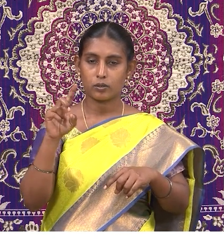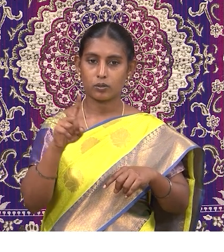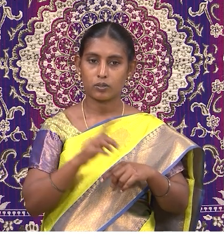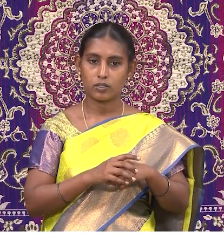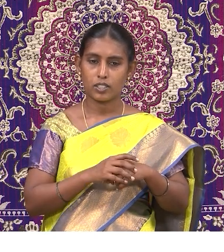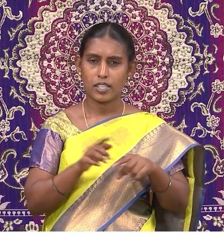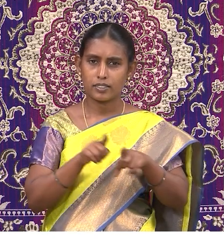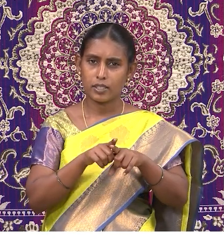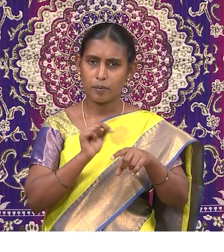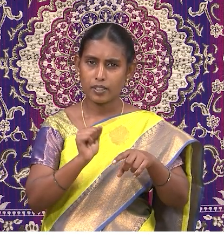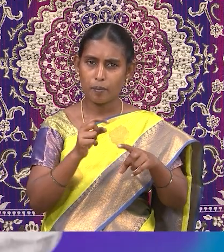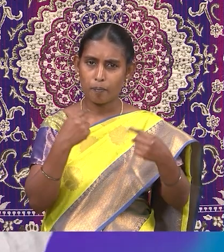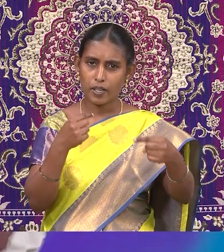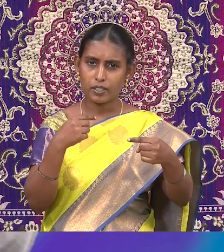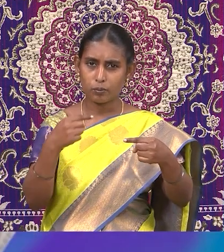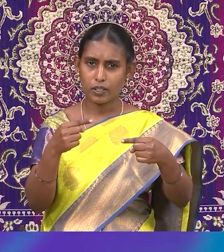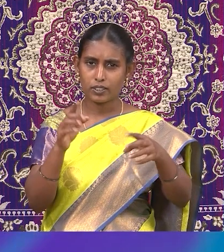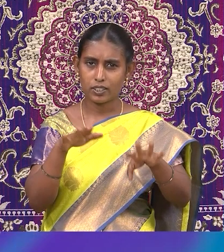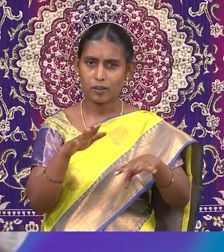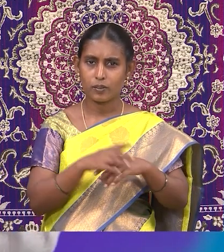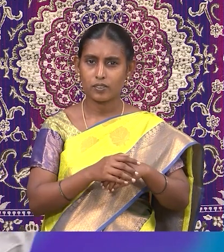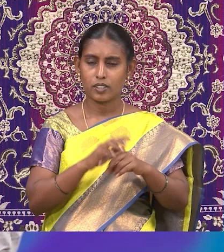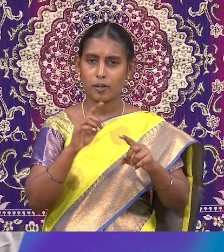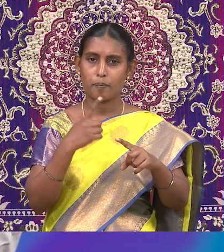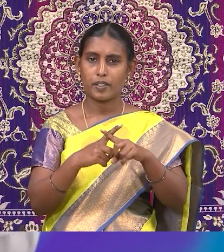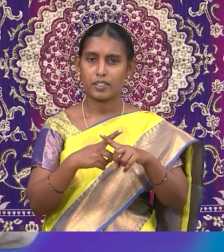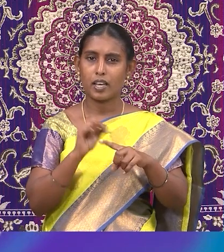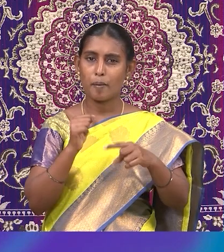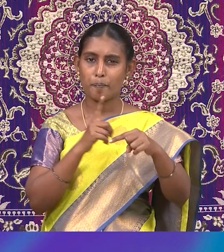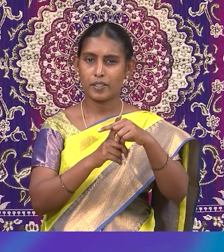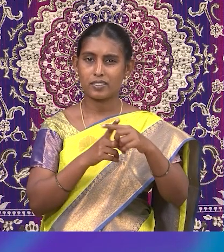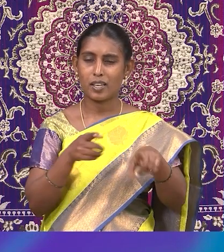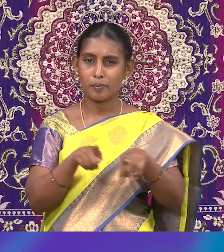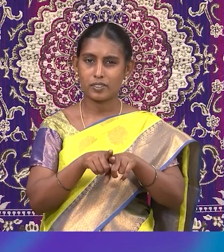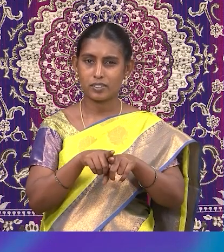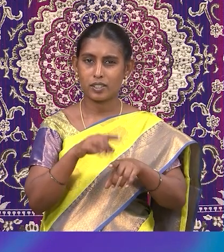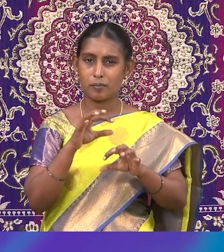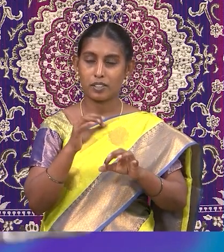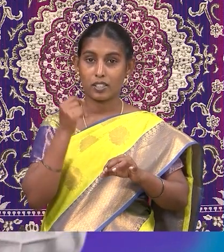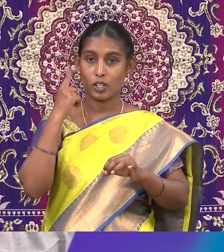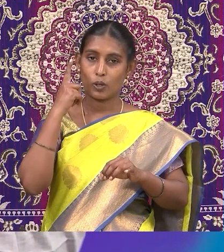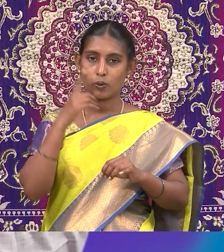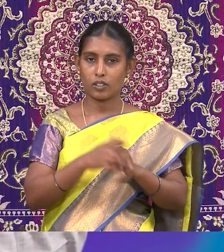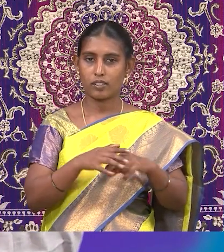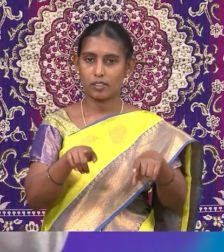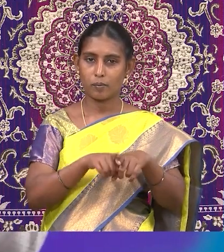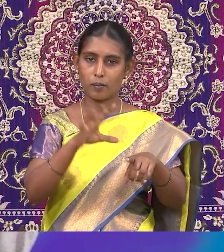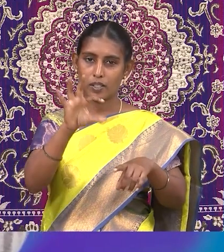-(-3/2) + 3/2 டைரெக்டாக எழுதலாமே. இதுக்கு முன்னாடி கணக்கில் மைனஸ்னால் போட்டு காமிச்சேன், உங்களுக்கு தெரிஞ்சு போச்சு. அதனால் டைரெக்டாக நாம் எழுதலாம்.